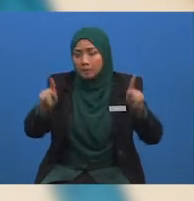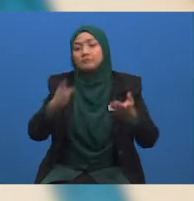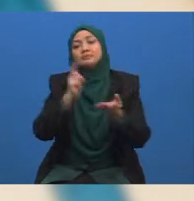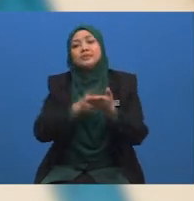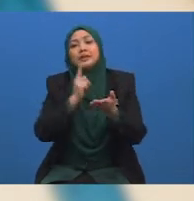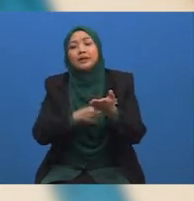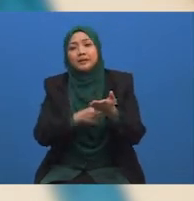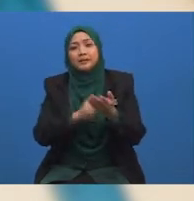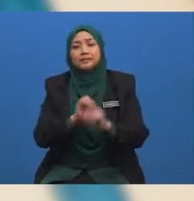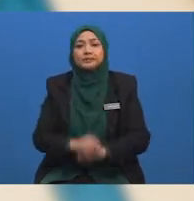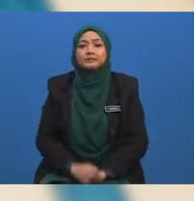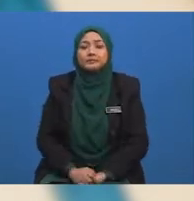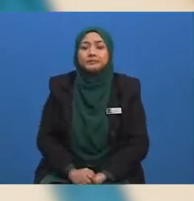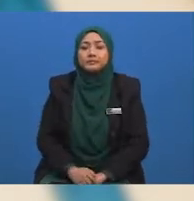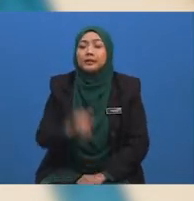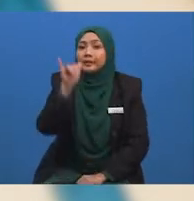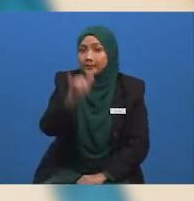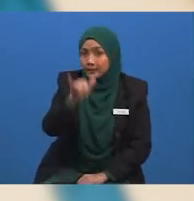Bincangkan. Ya,